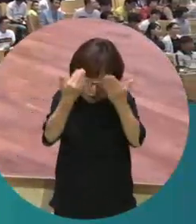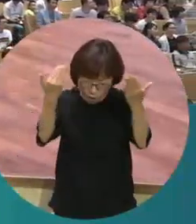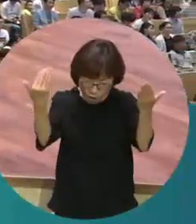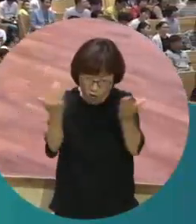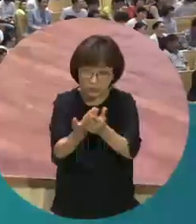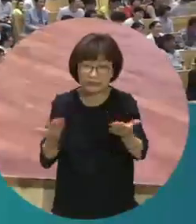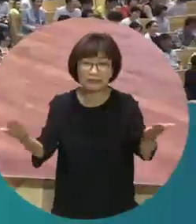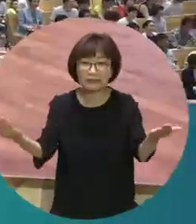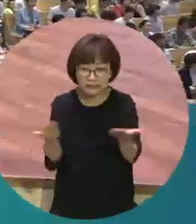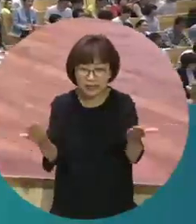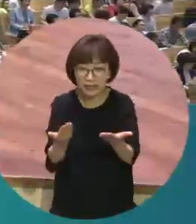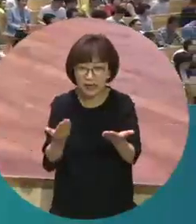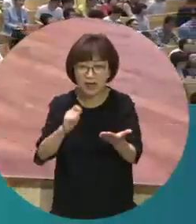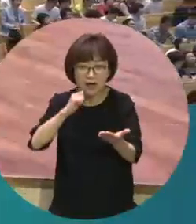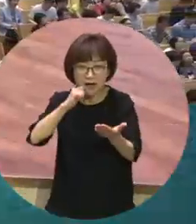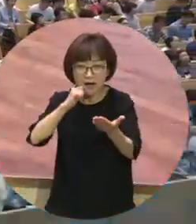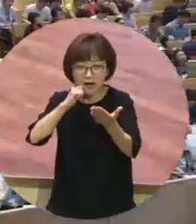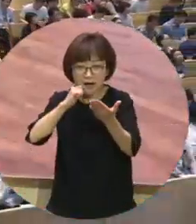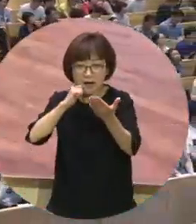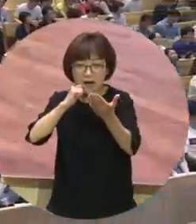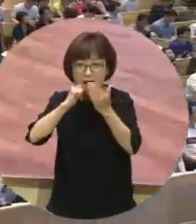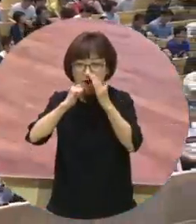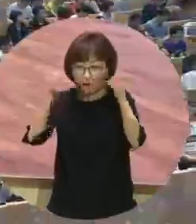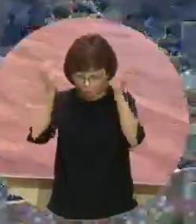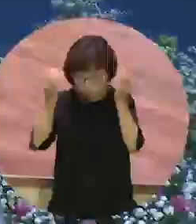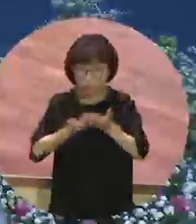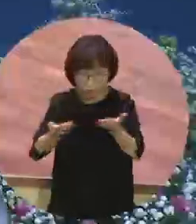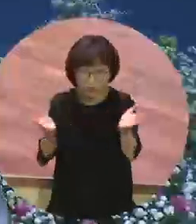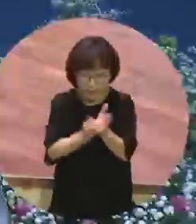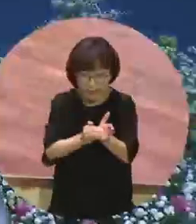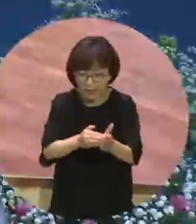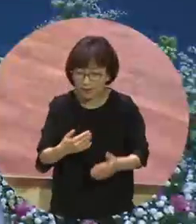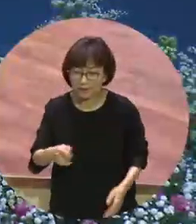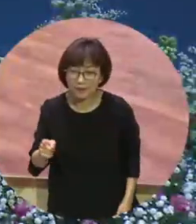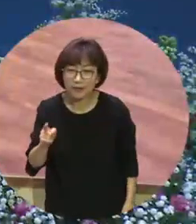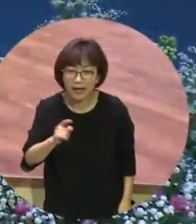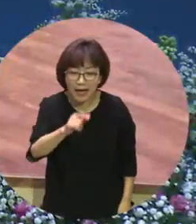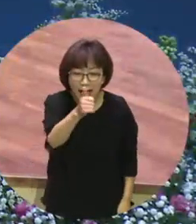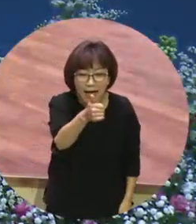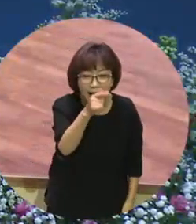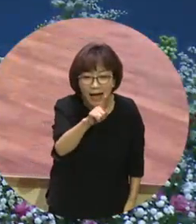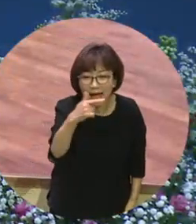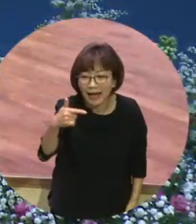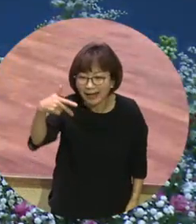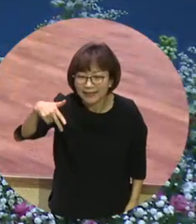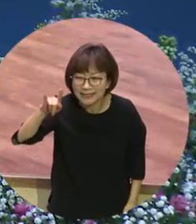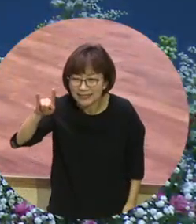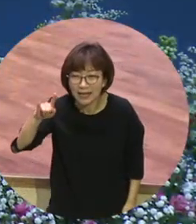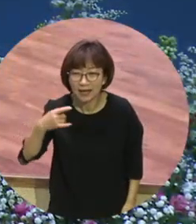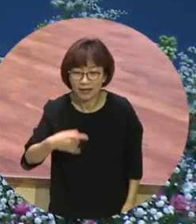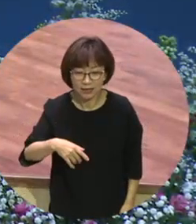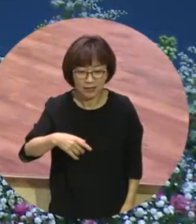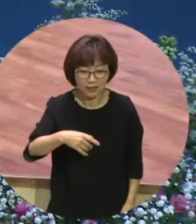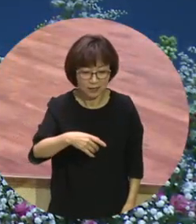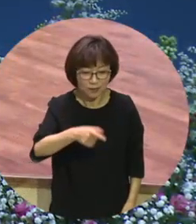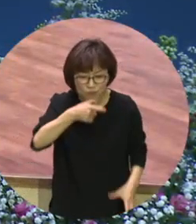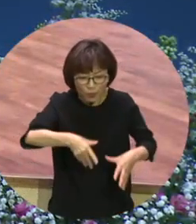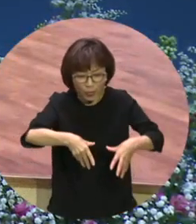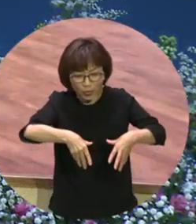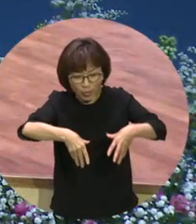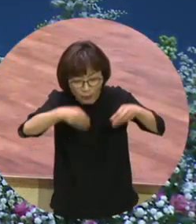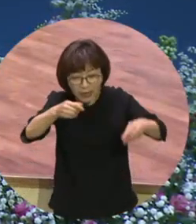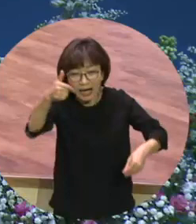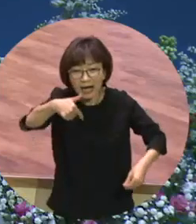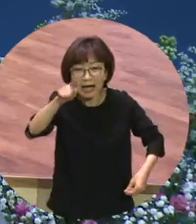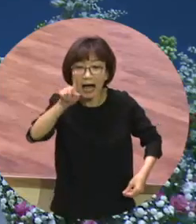하였느니라. 이 한제가 뭐냐? 가뭄이라 그 뜻이에요. 가뭄이래요.